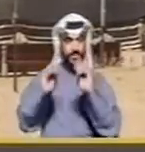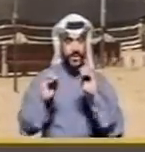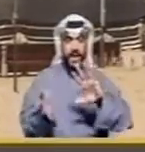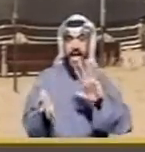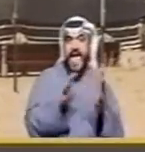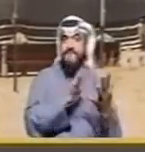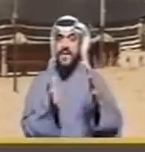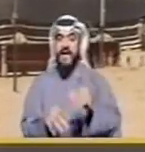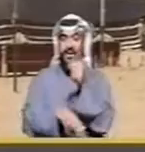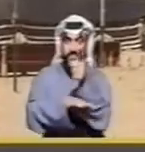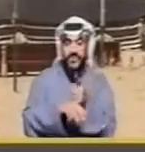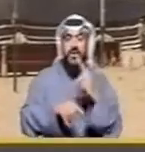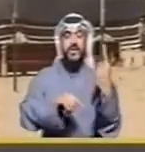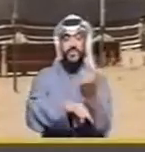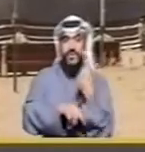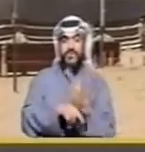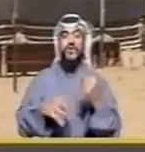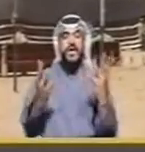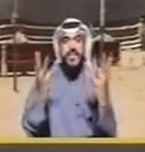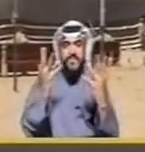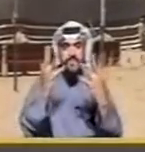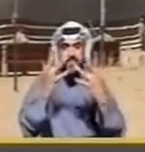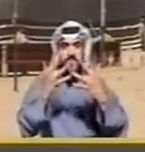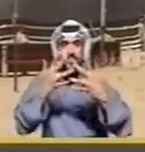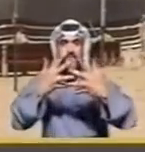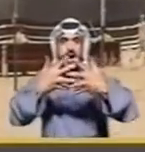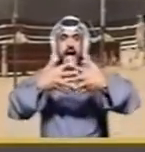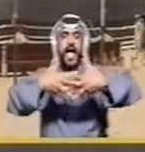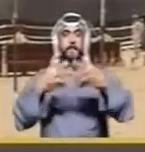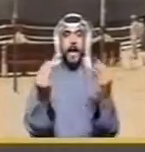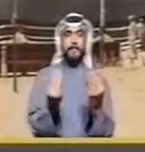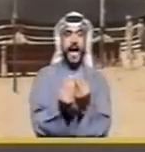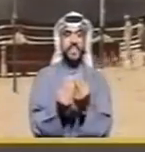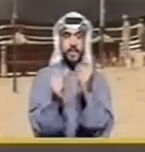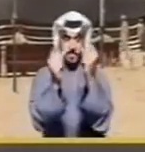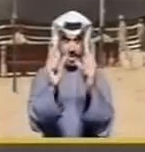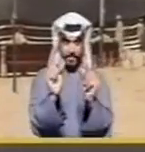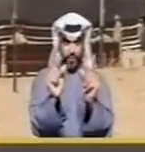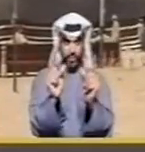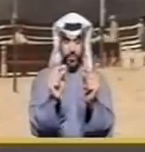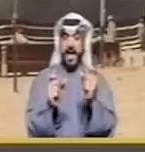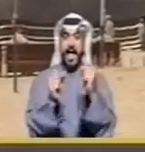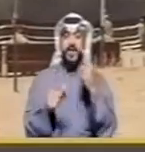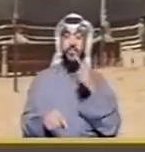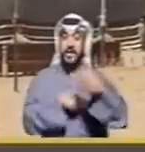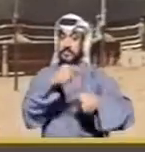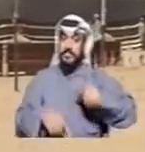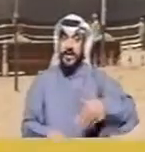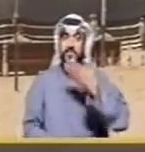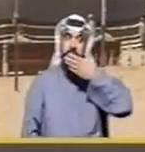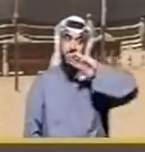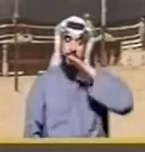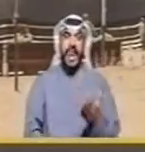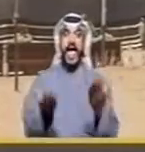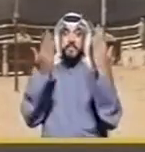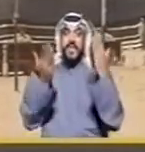المعدات الموجودة وتناسق الأسلحة الموجودة ومستوى التخطيط كان عالي جدا. ولله الحمد